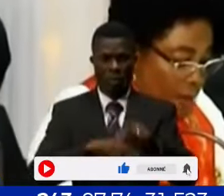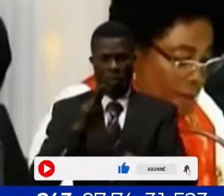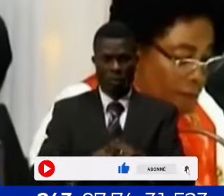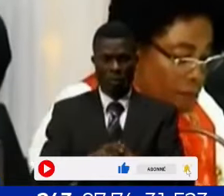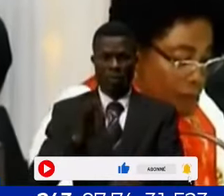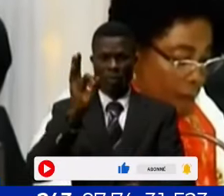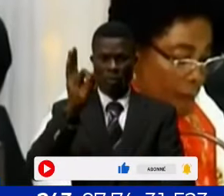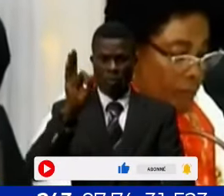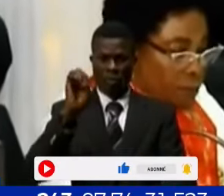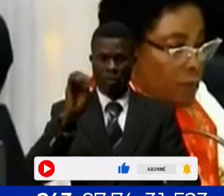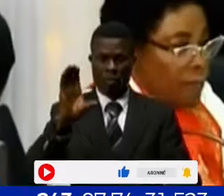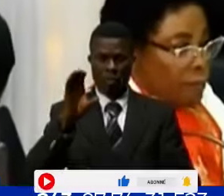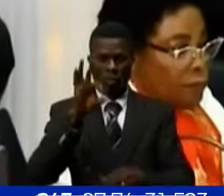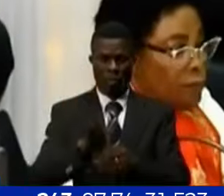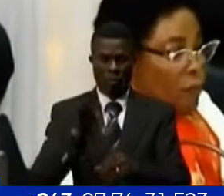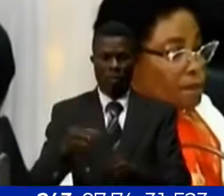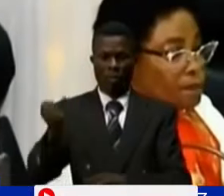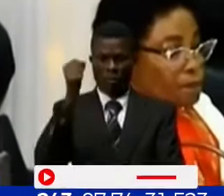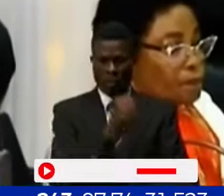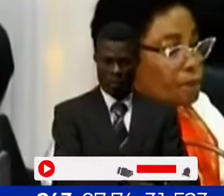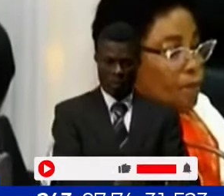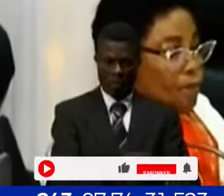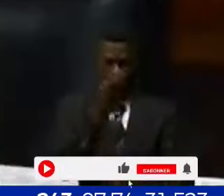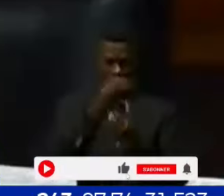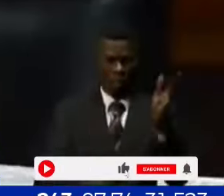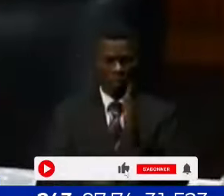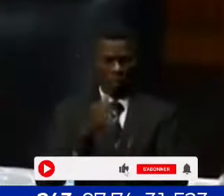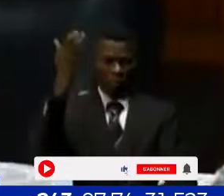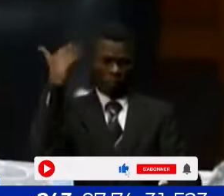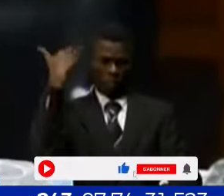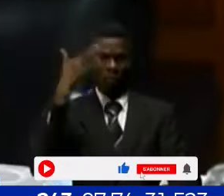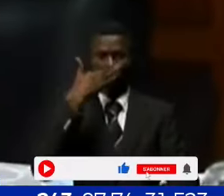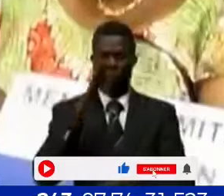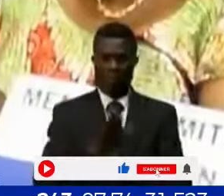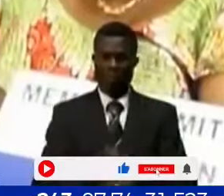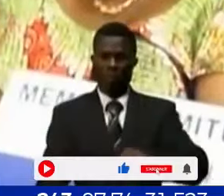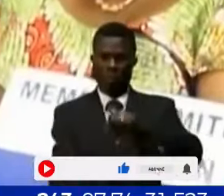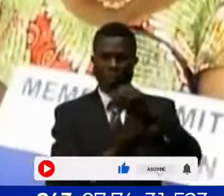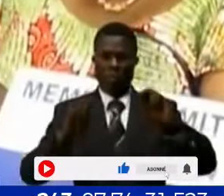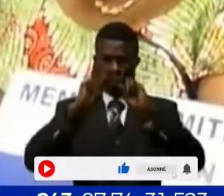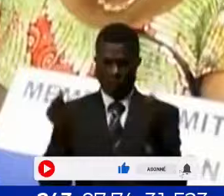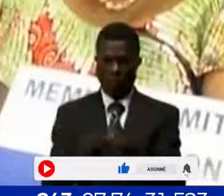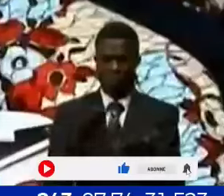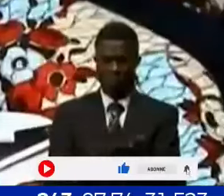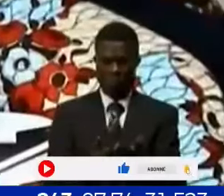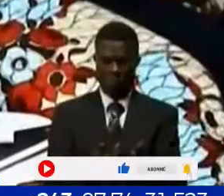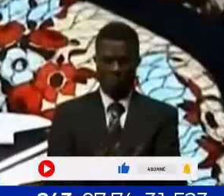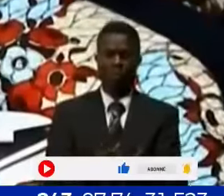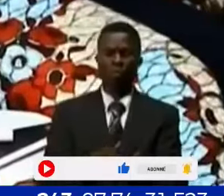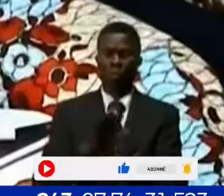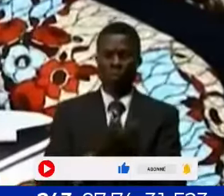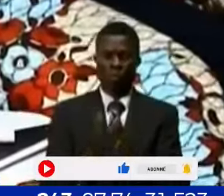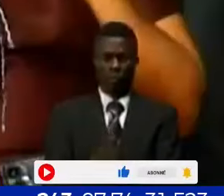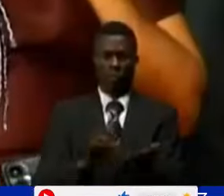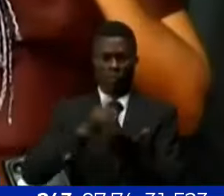de la FEC, élu et investi au mois de novembre dernier, a promis d'accompagner cette commission dans la matérialisation